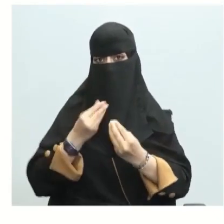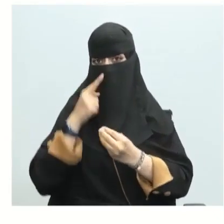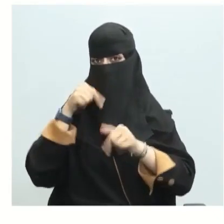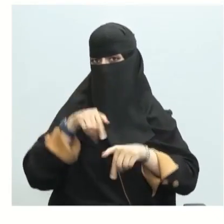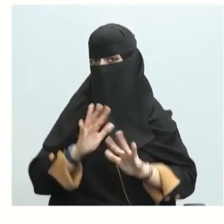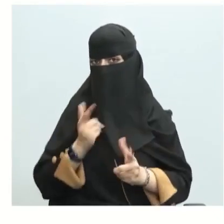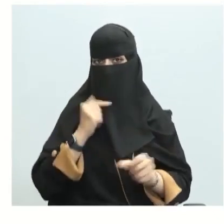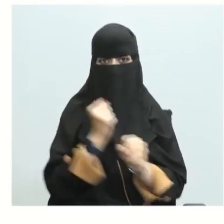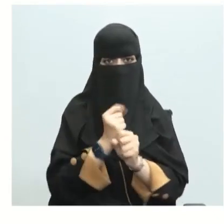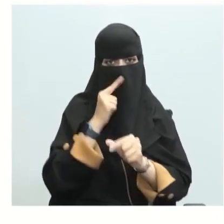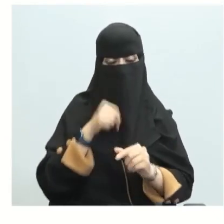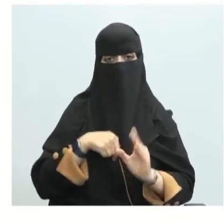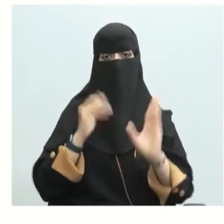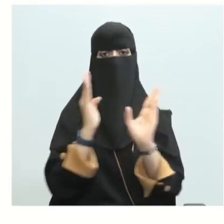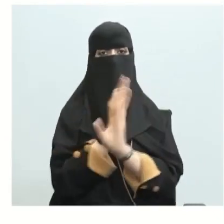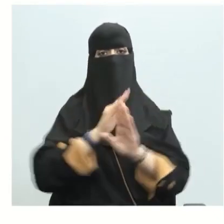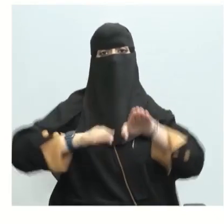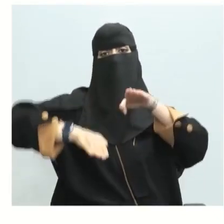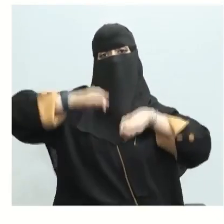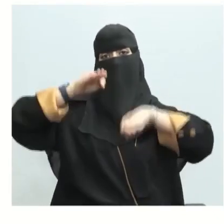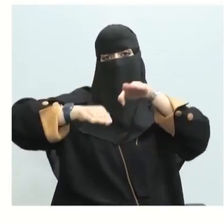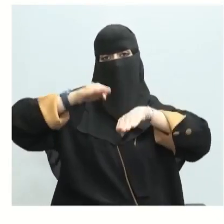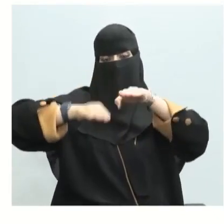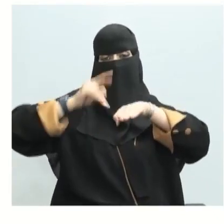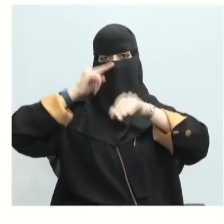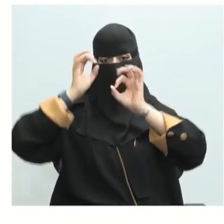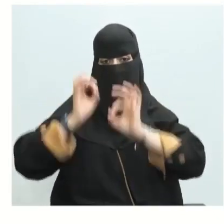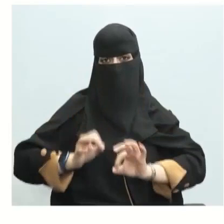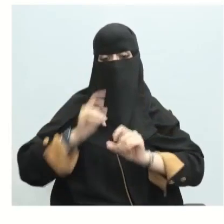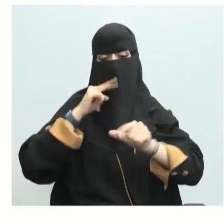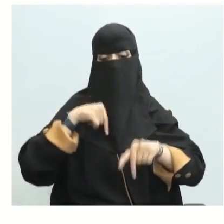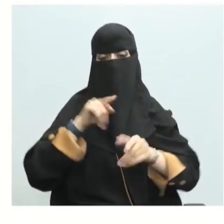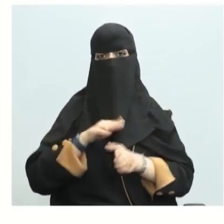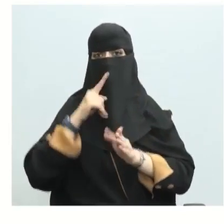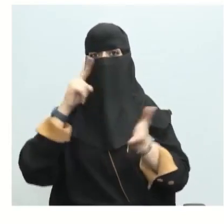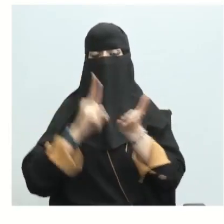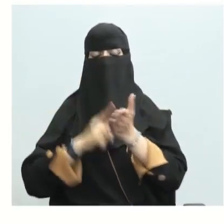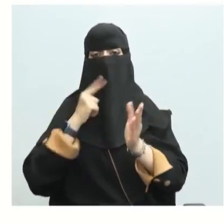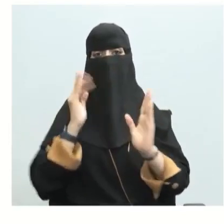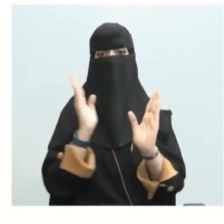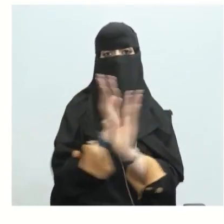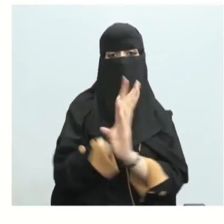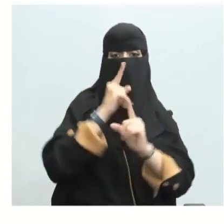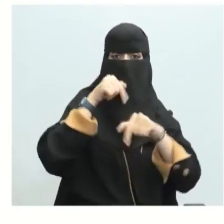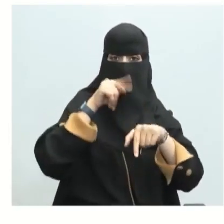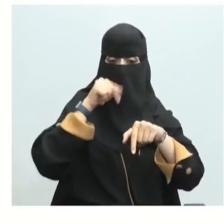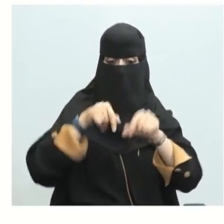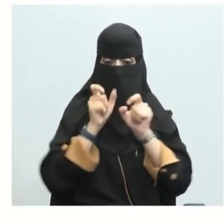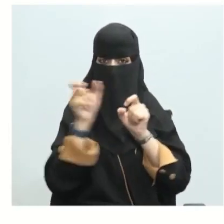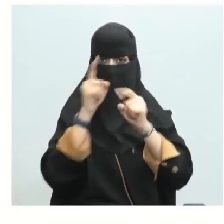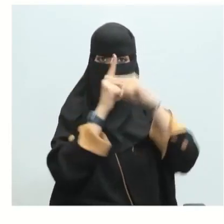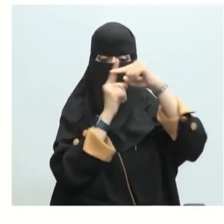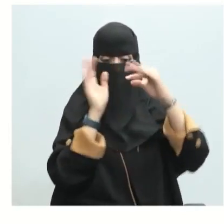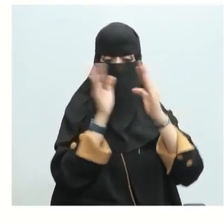سنعك المعادله b عندما اعكس المعادله b ايضا لابد ان نعكس الاشاره للدلتا اتش